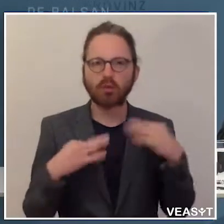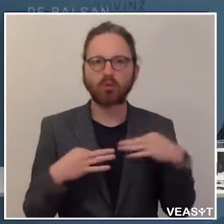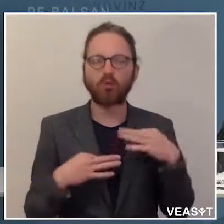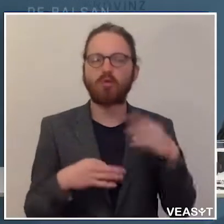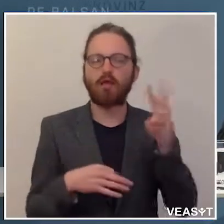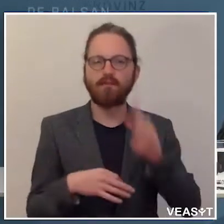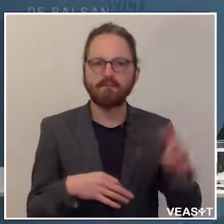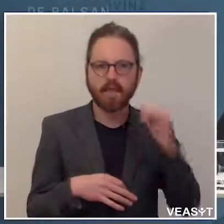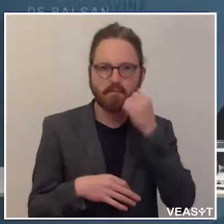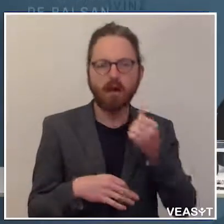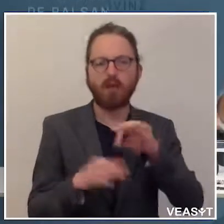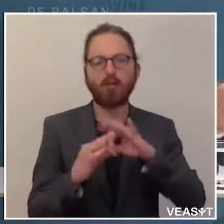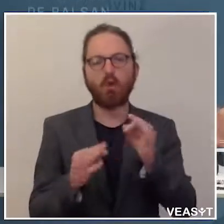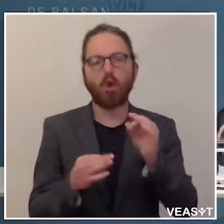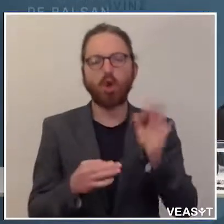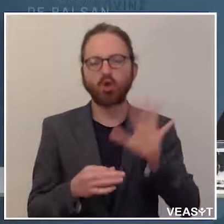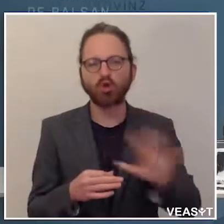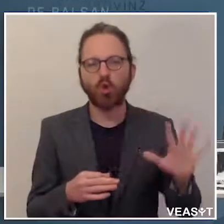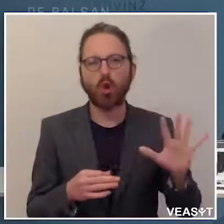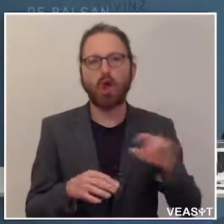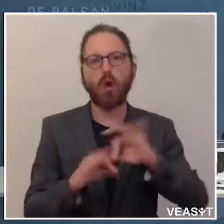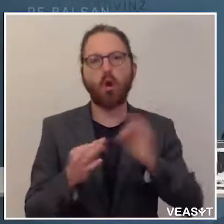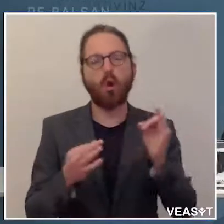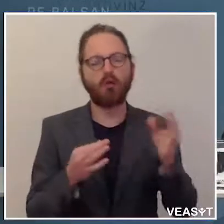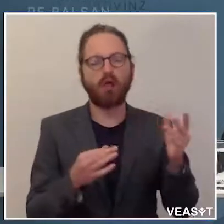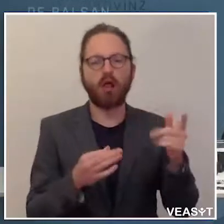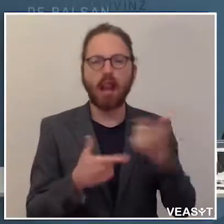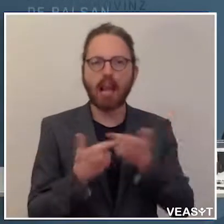thomas widmann opti per l'hc